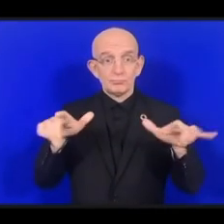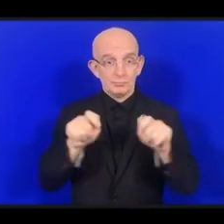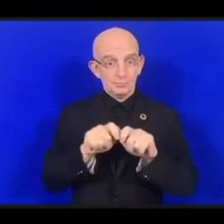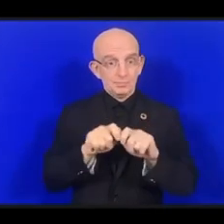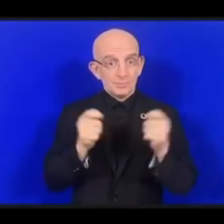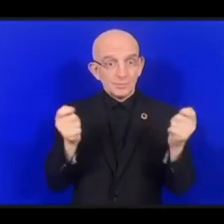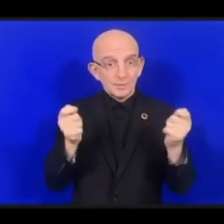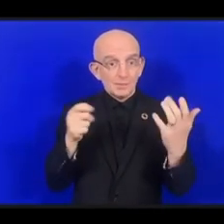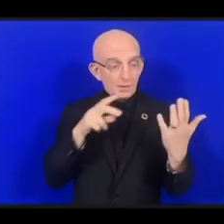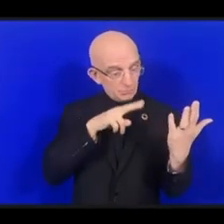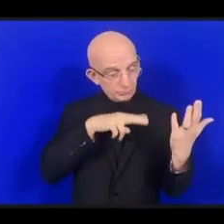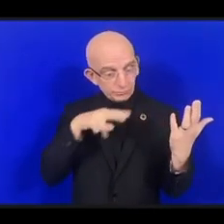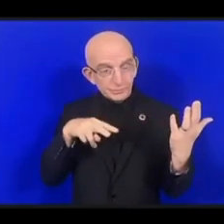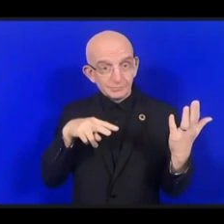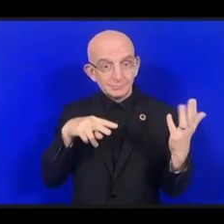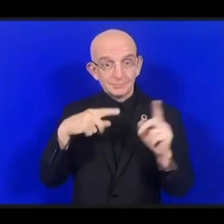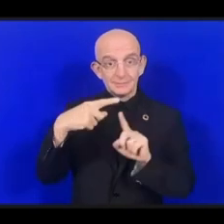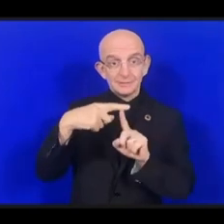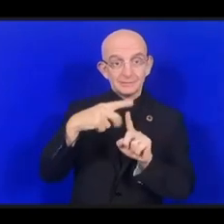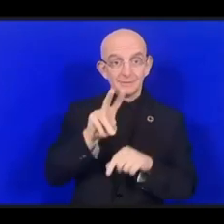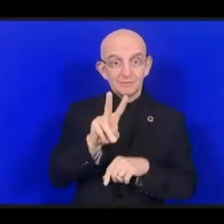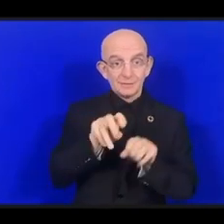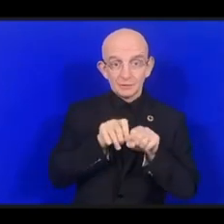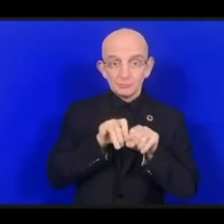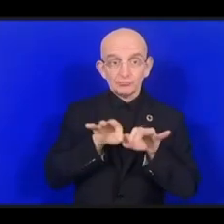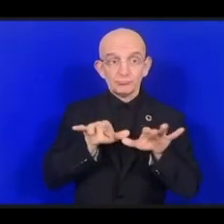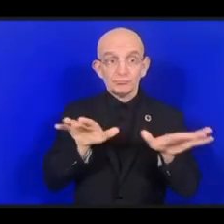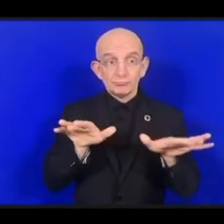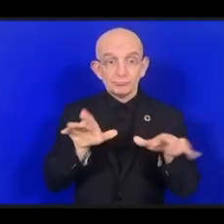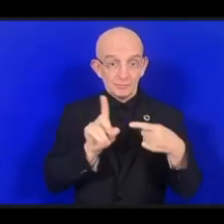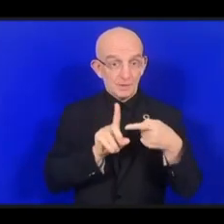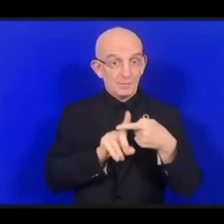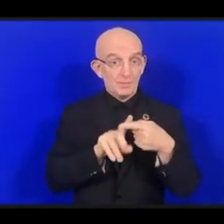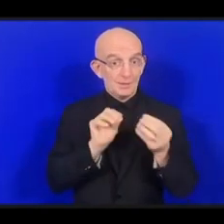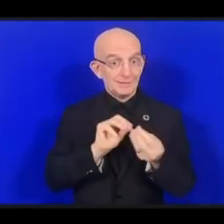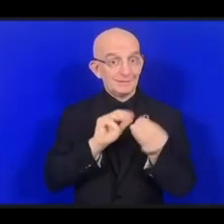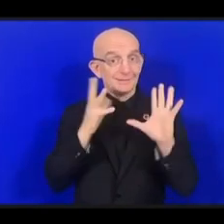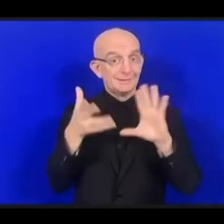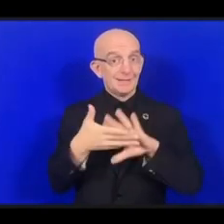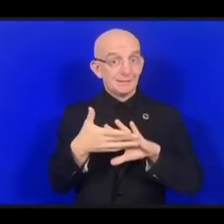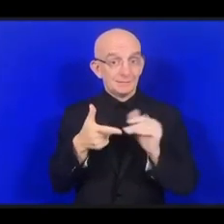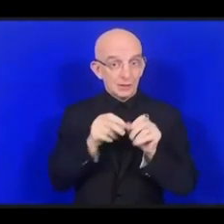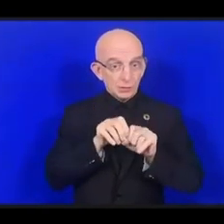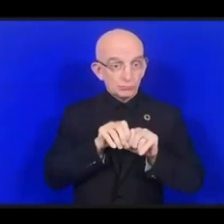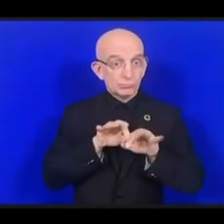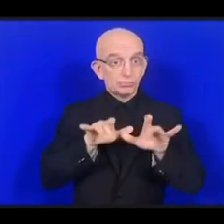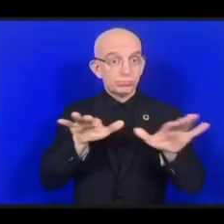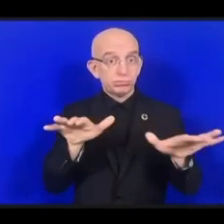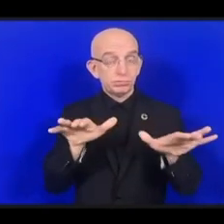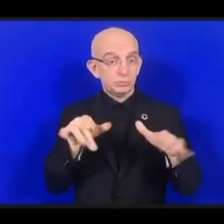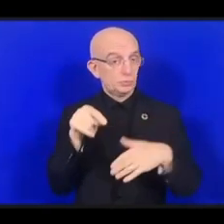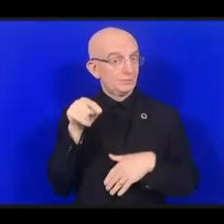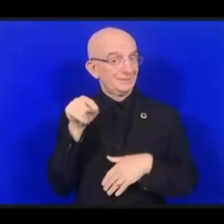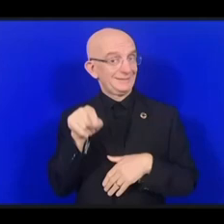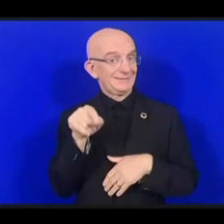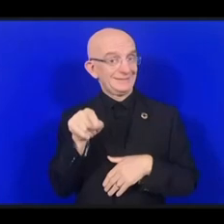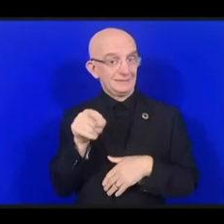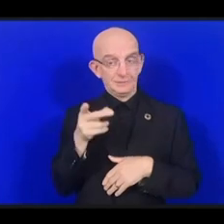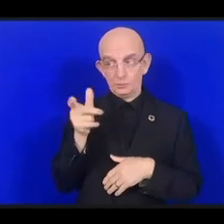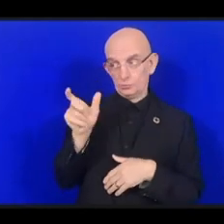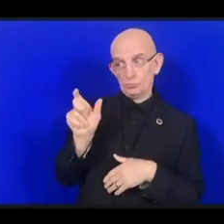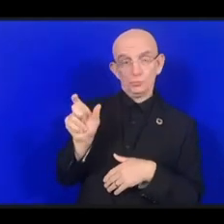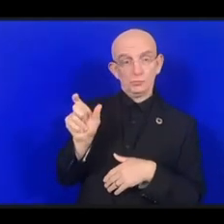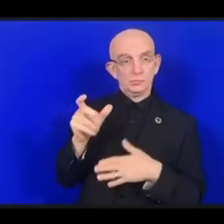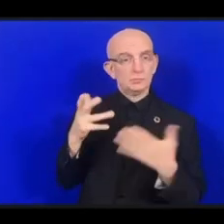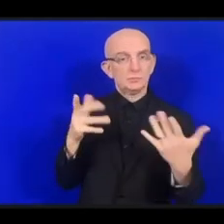sur Internet ce mot d'ordre a permis tout le monde de se